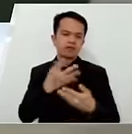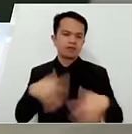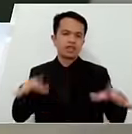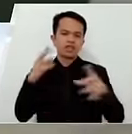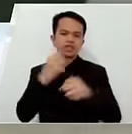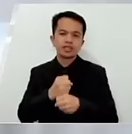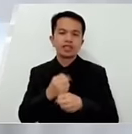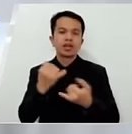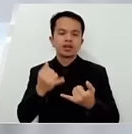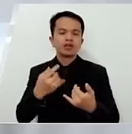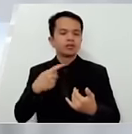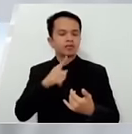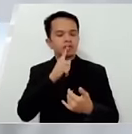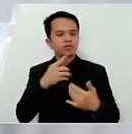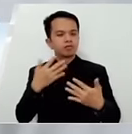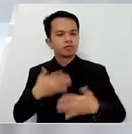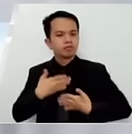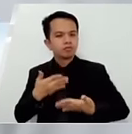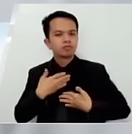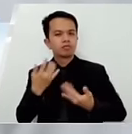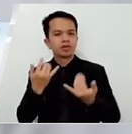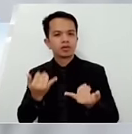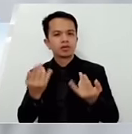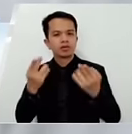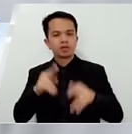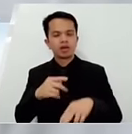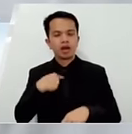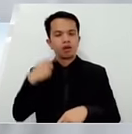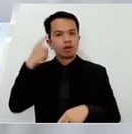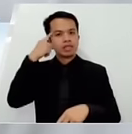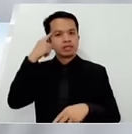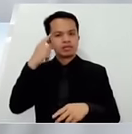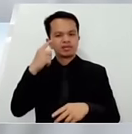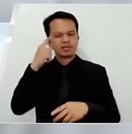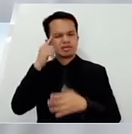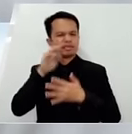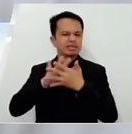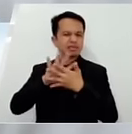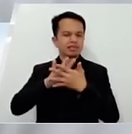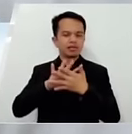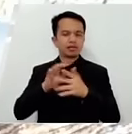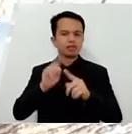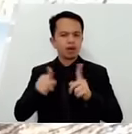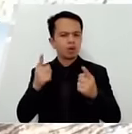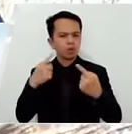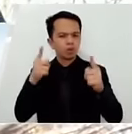mga nangyayari. Akala ko baka malabo. Sa awa ng Diyos at